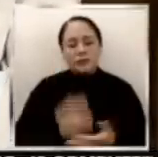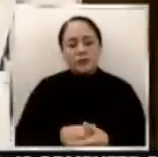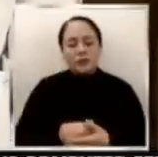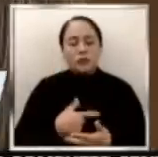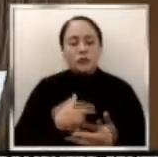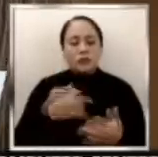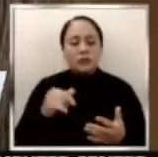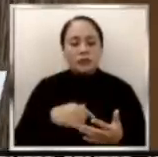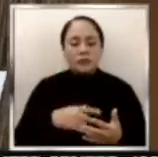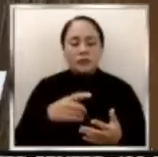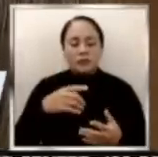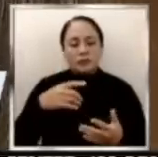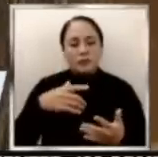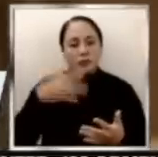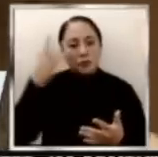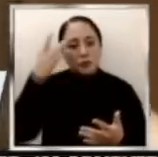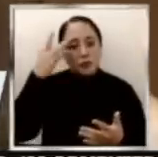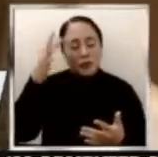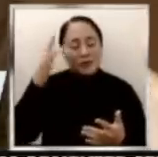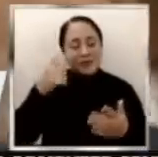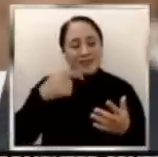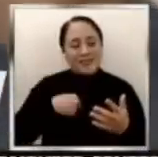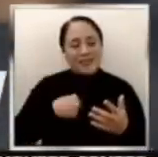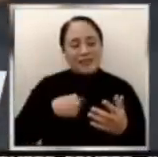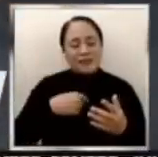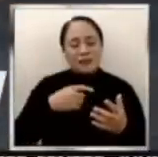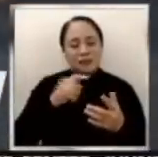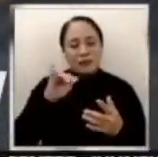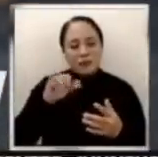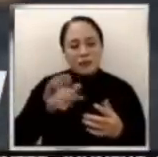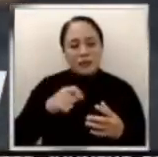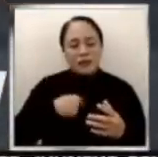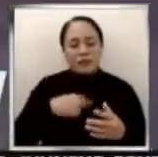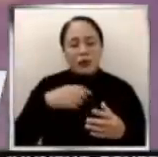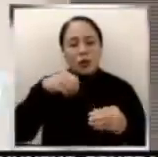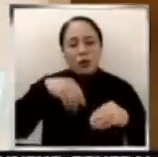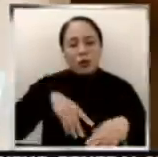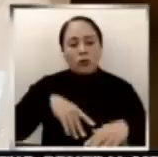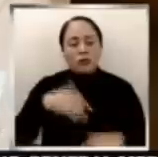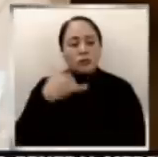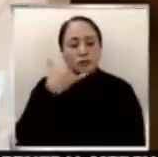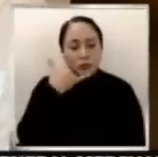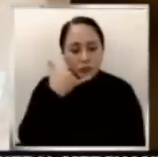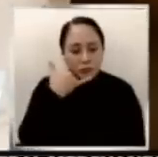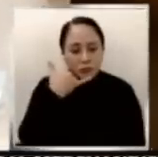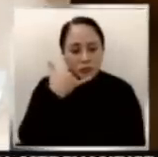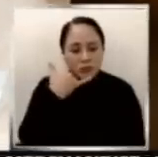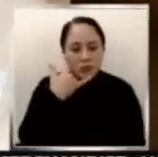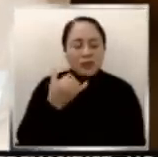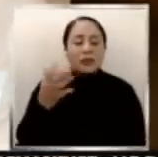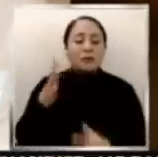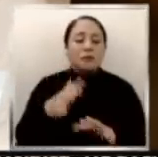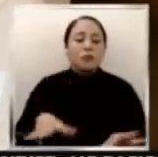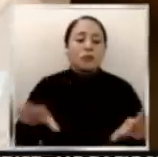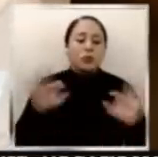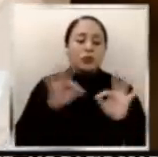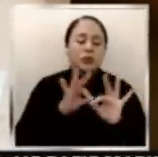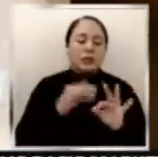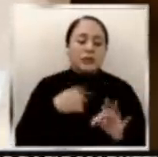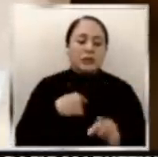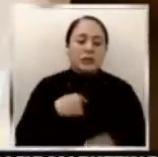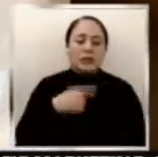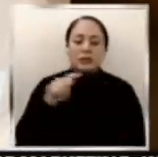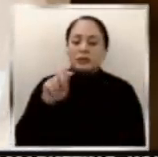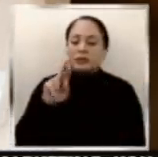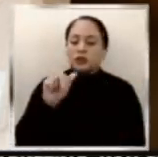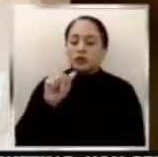tip si Camille kung ano ba ang dapat gawin kung sakaling mawala ang iyong telepono. Napaka-importante yung feature na ganun, yung tracker. So